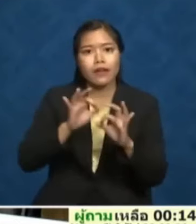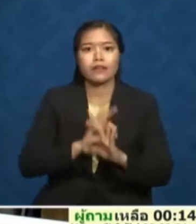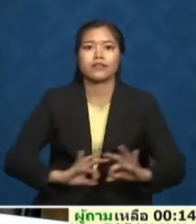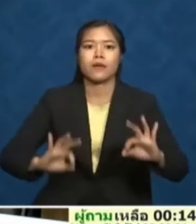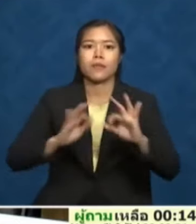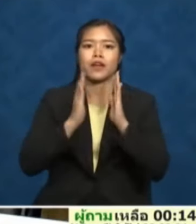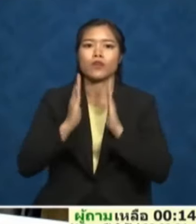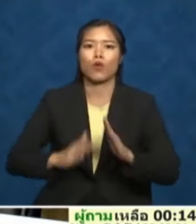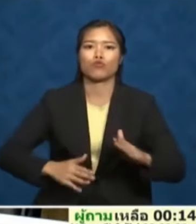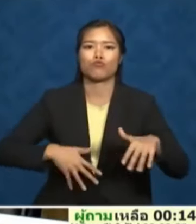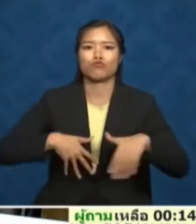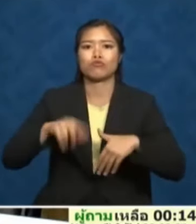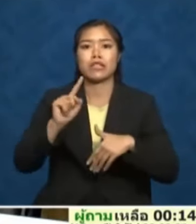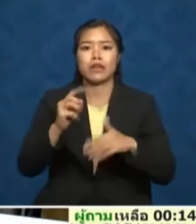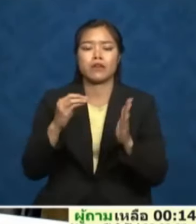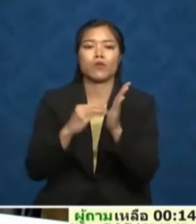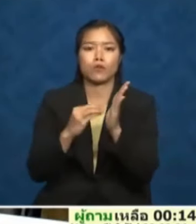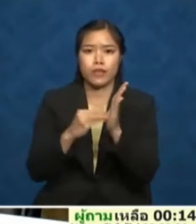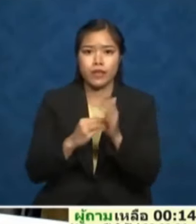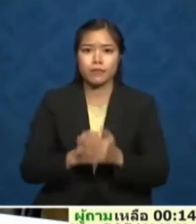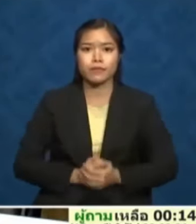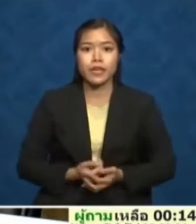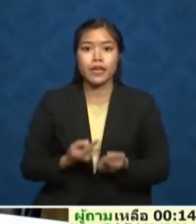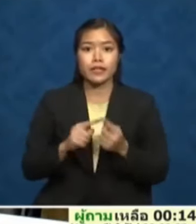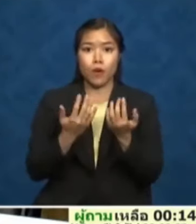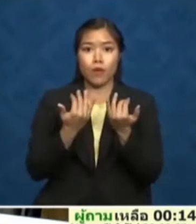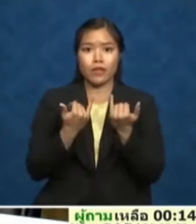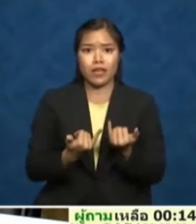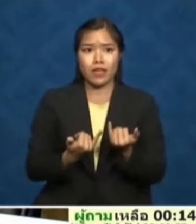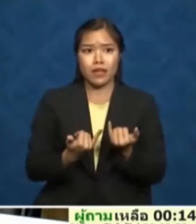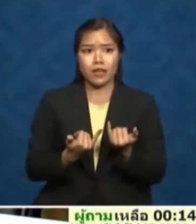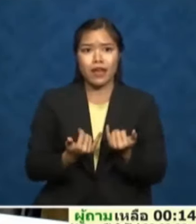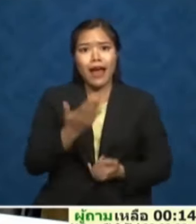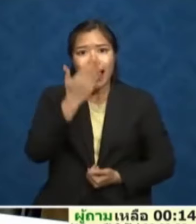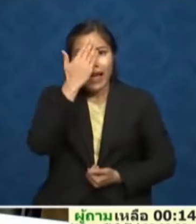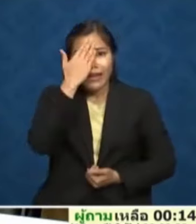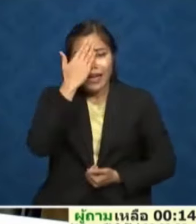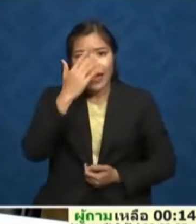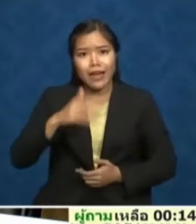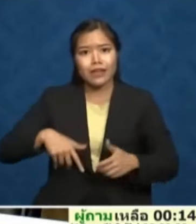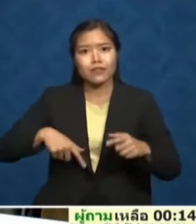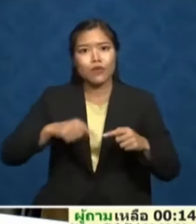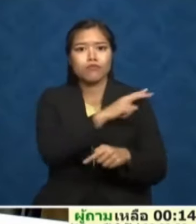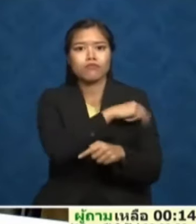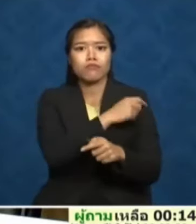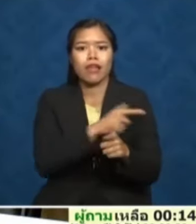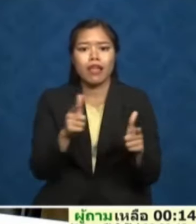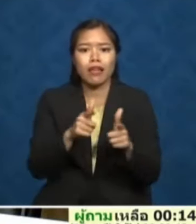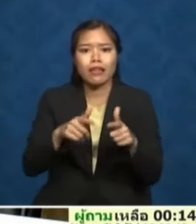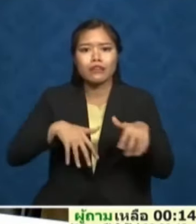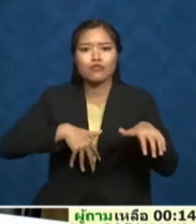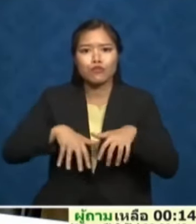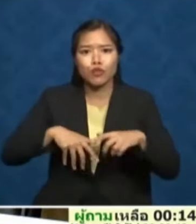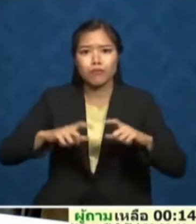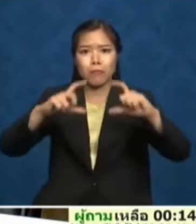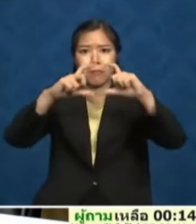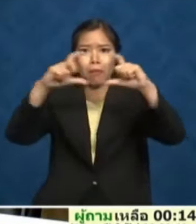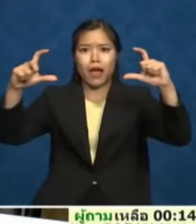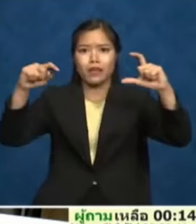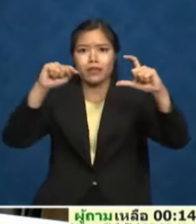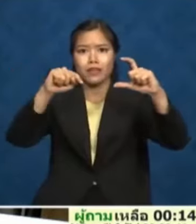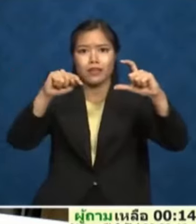กรุงเทพมหานครค่ะแต่วันนี้ค่ะท่านประธานคะที่หน้าคลินิกชุมชนอบอุ่นค่ะเราจะพบเห็นค่ะป้ายสี